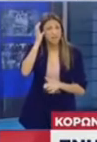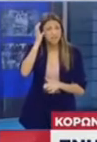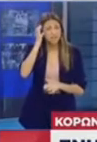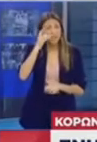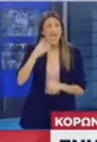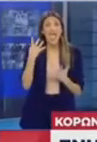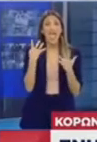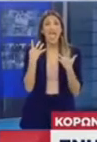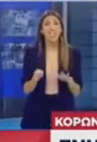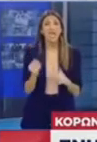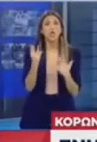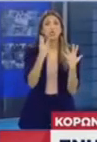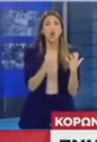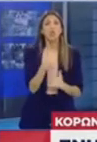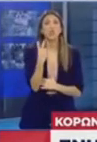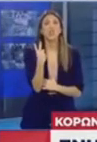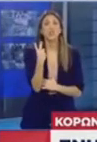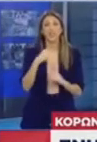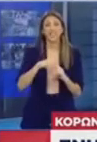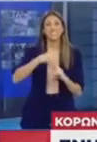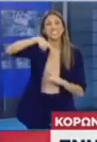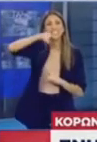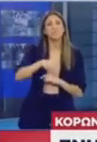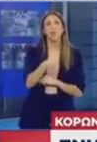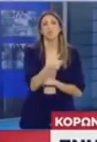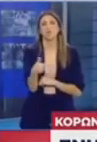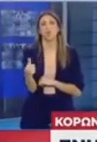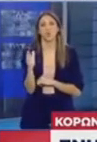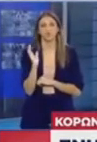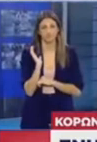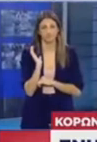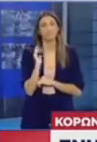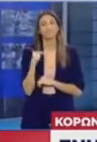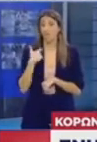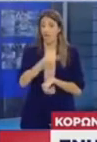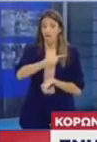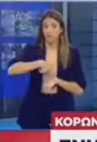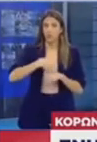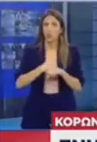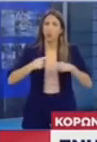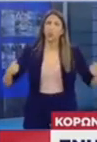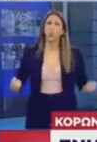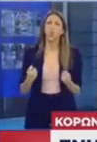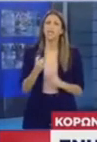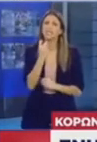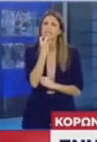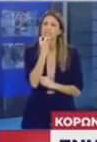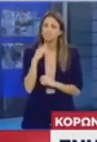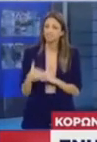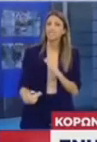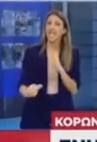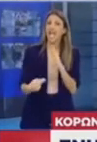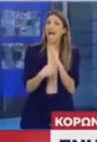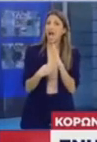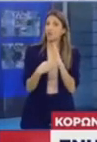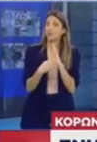γίνονται 982 τεστ PCR την ημέρα. Δουλέψαμε σκληρά και πολύ. Τον Αύγουστο αυτού του